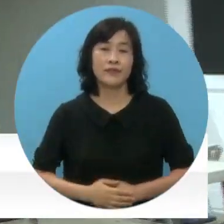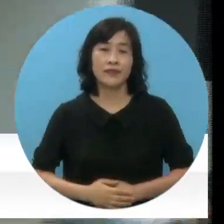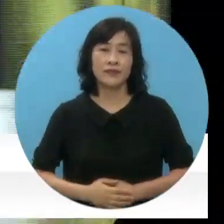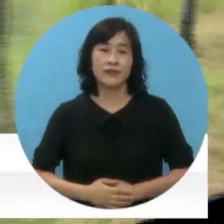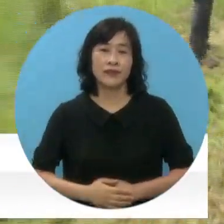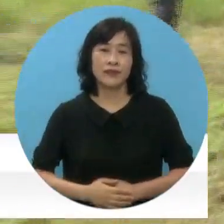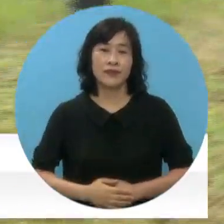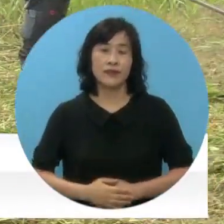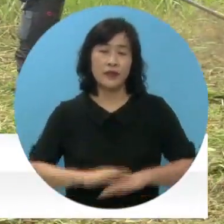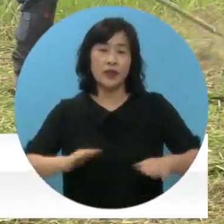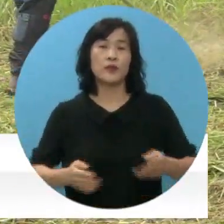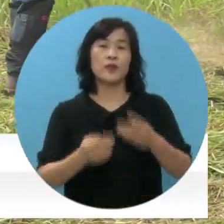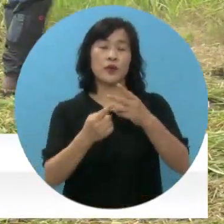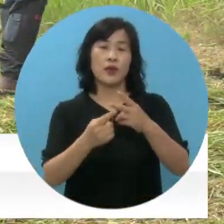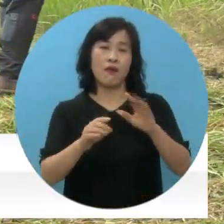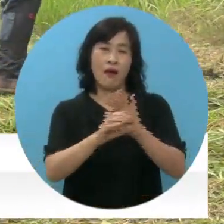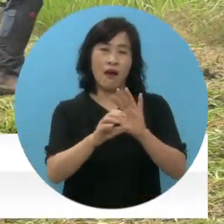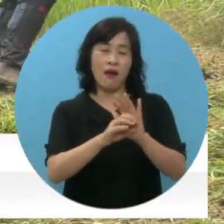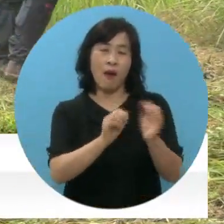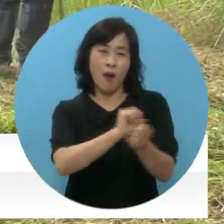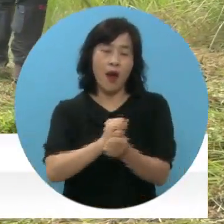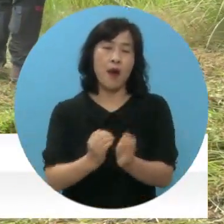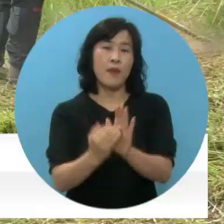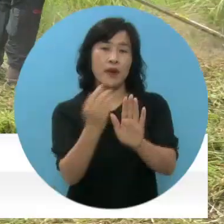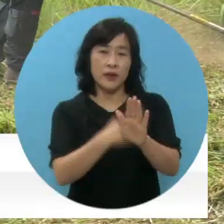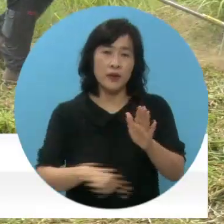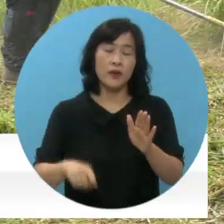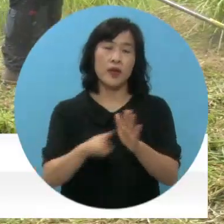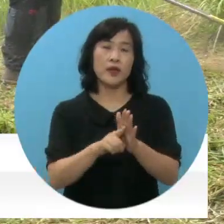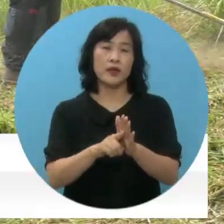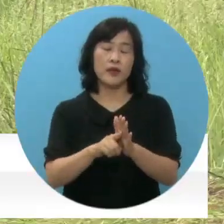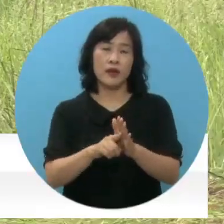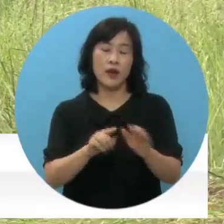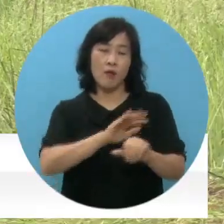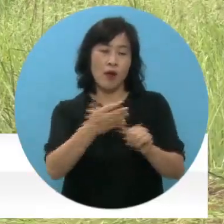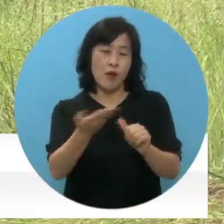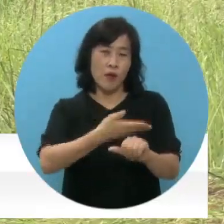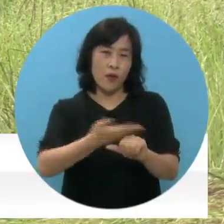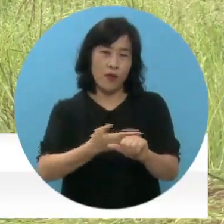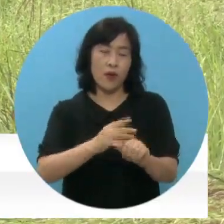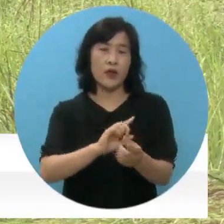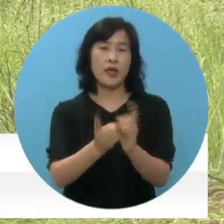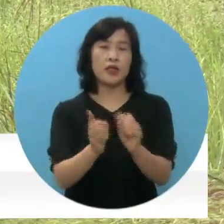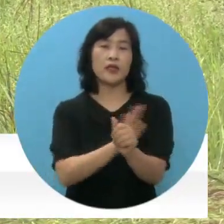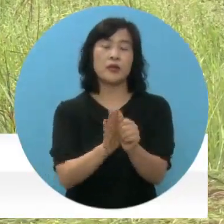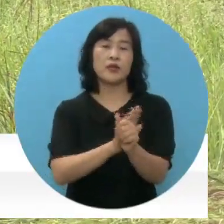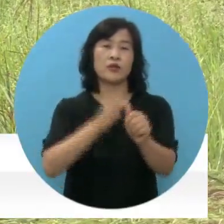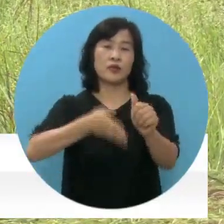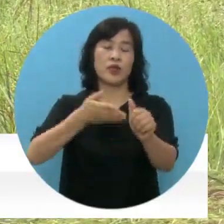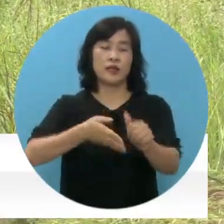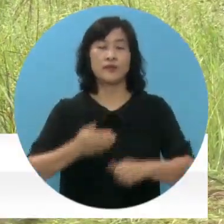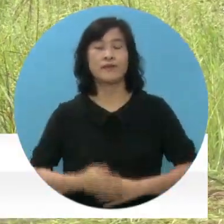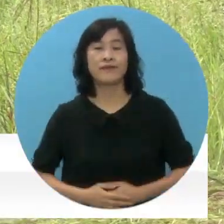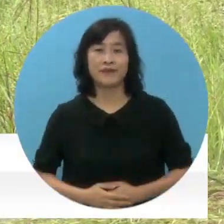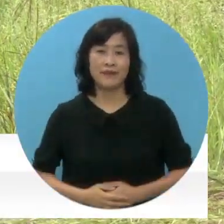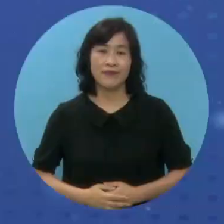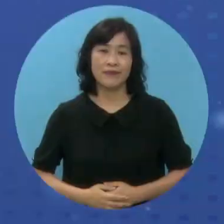나섰습니다. 전남도가 코로나19 확산을 막기 위해 벌초 대행 서비스 이용을 권장하고 있습니다.